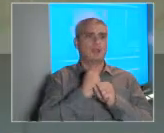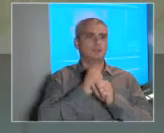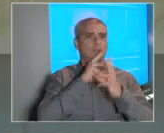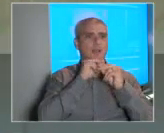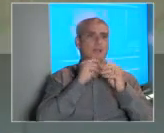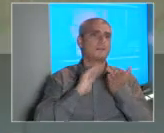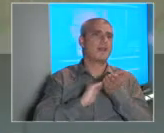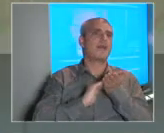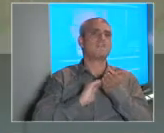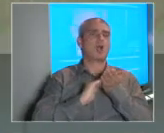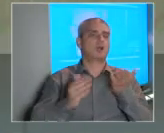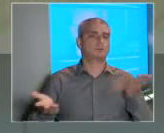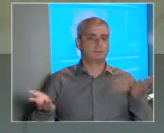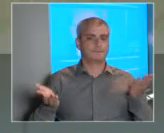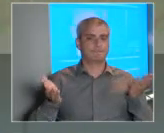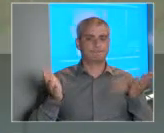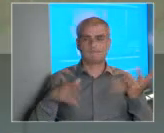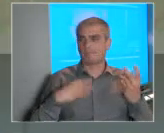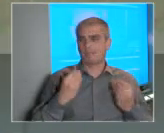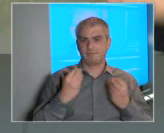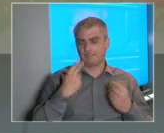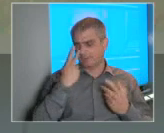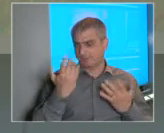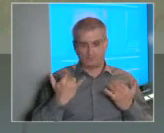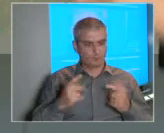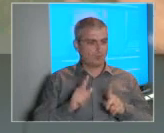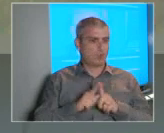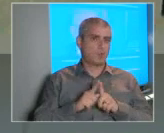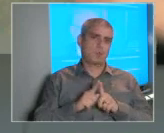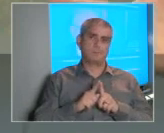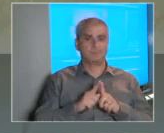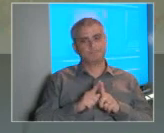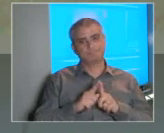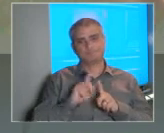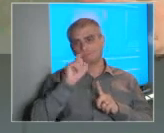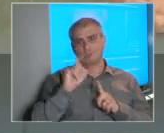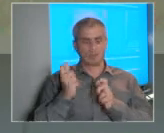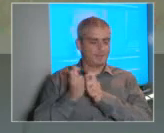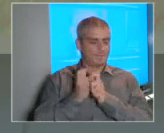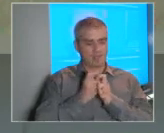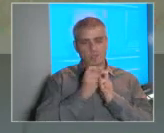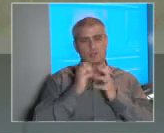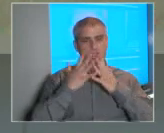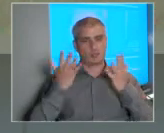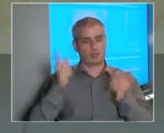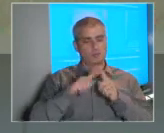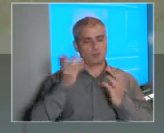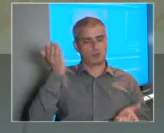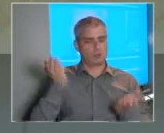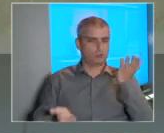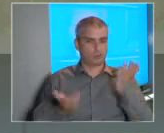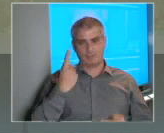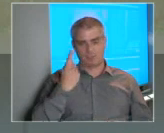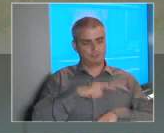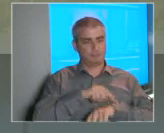לדבר לפחות על על על דברים שנראים כעת כאולי המפלגות הגדולות ולשון מאזניים אחת